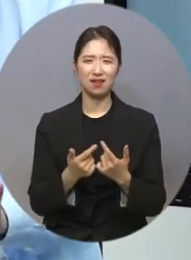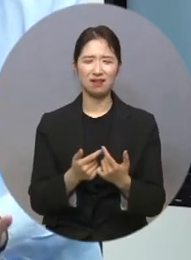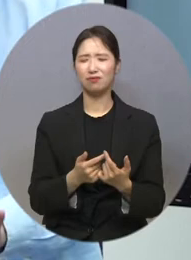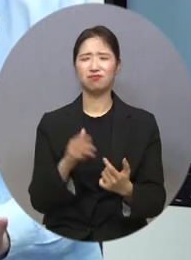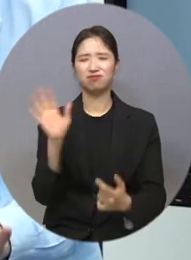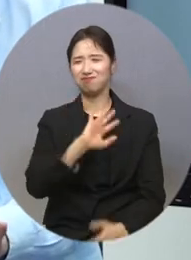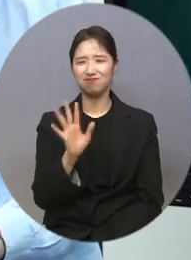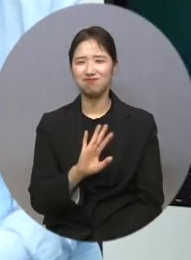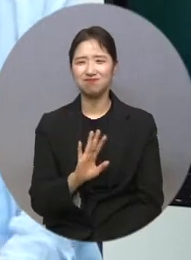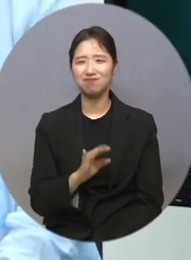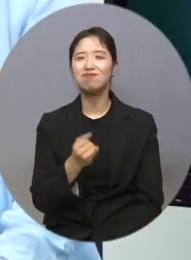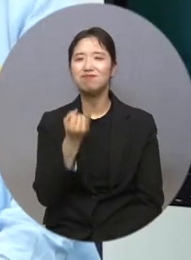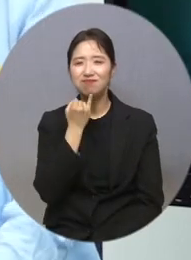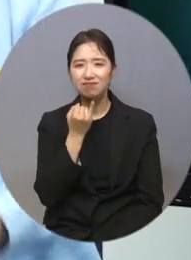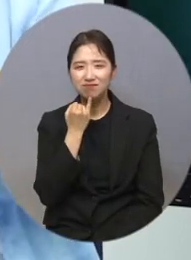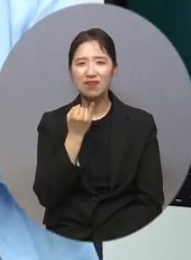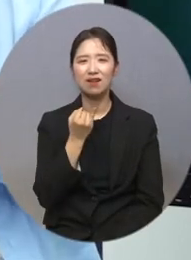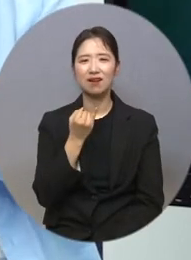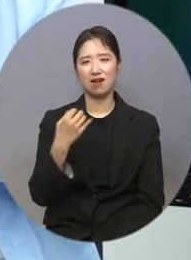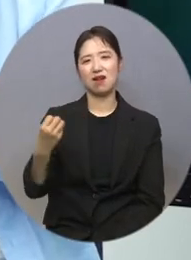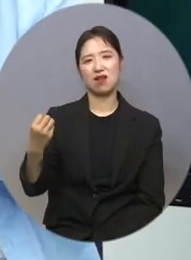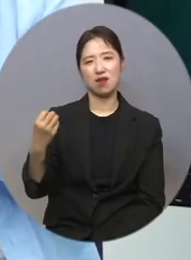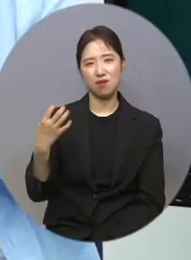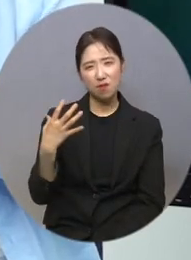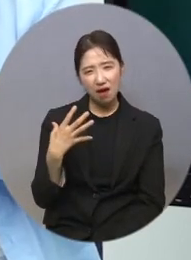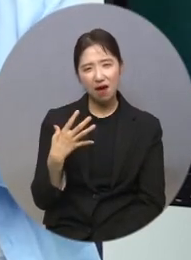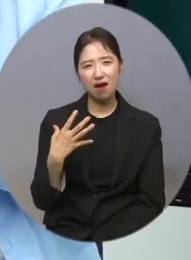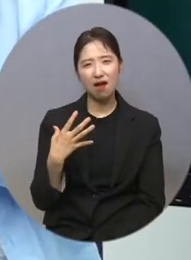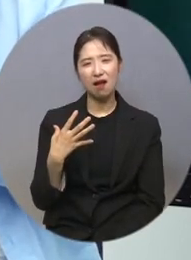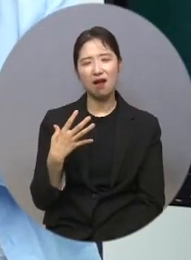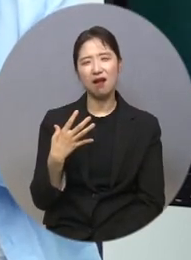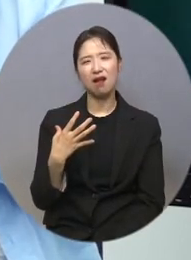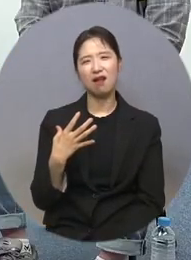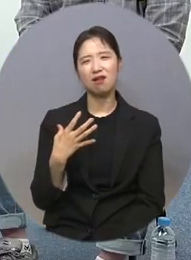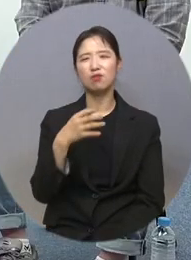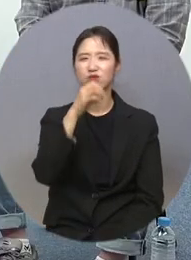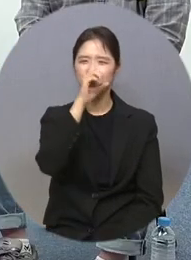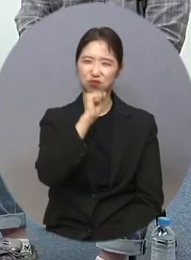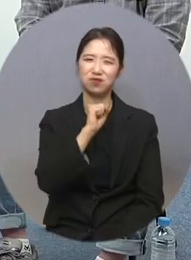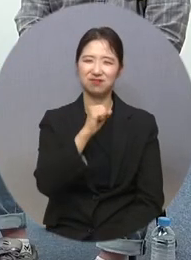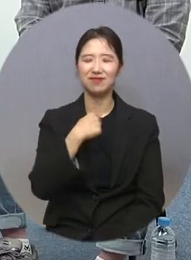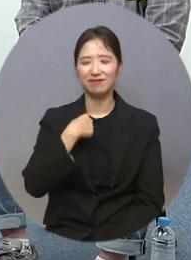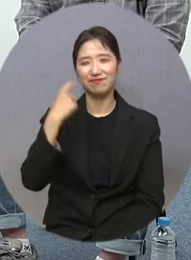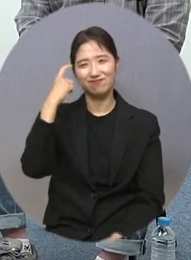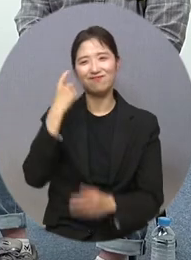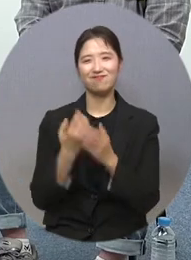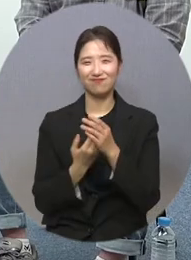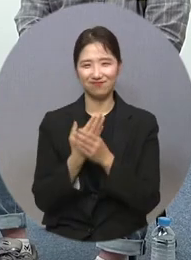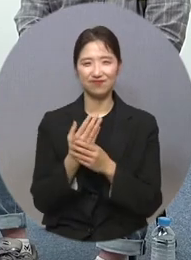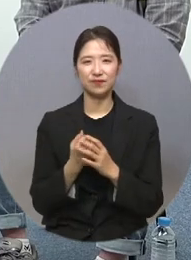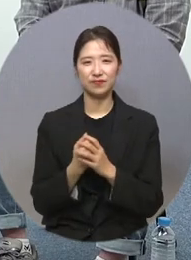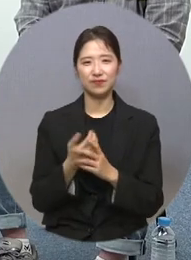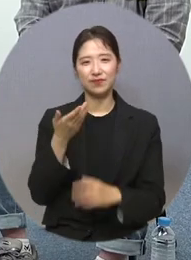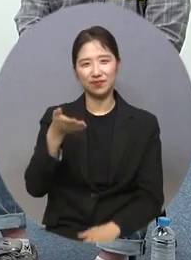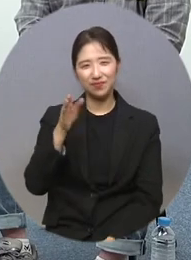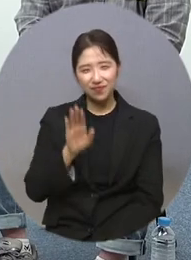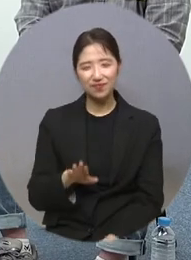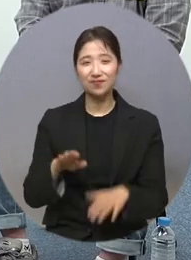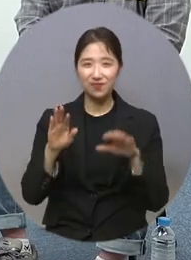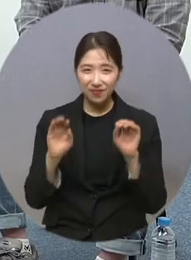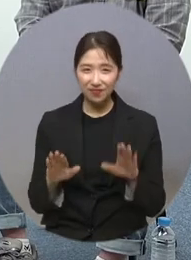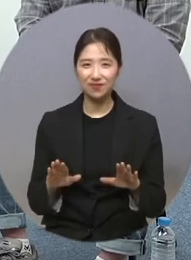네가 잘못한 게 아니야. 라고 누군가가 이야기해줬다면 하, 이런 생각이 많이 들더라고요. 근데 그거를